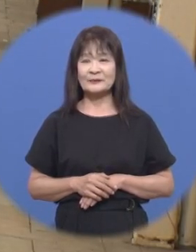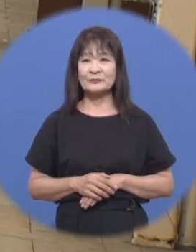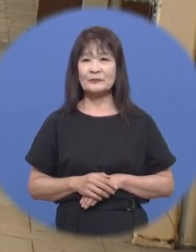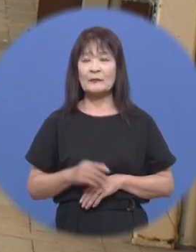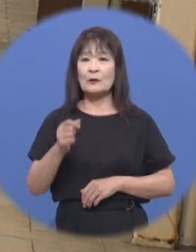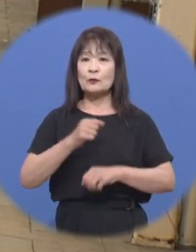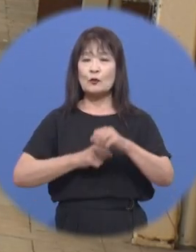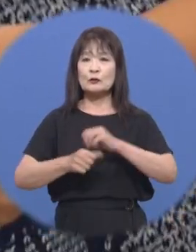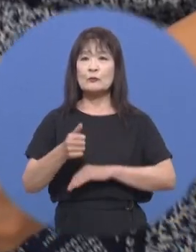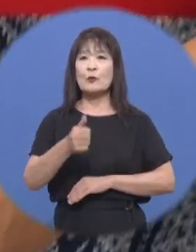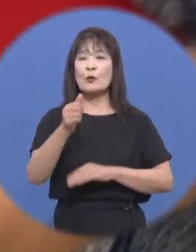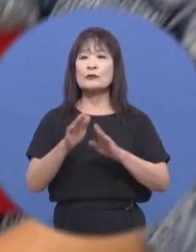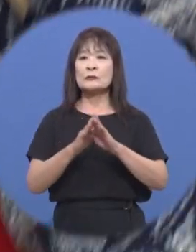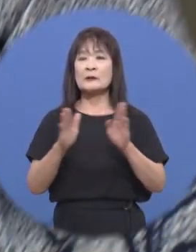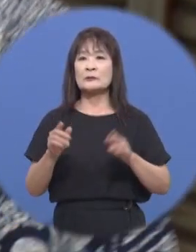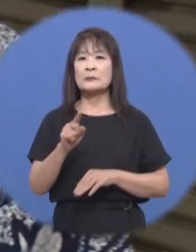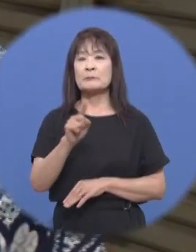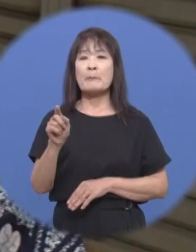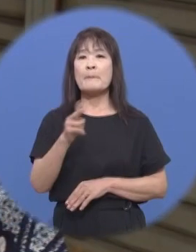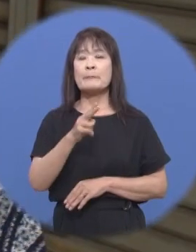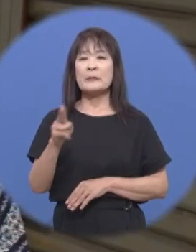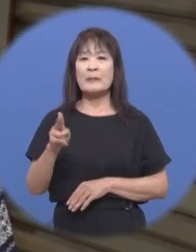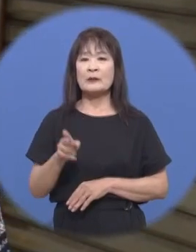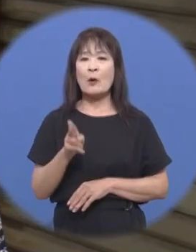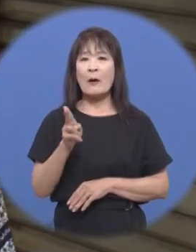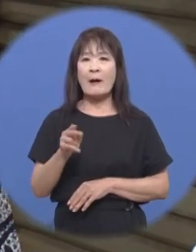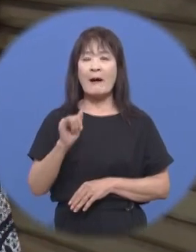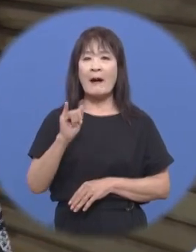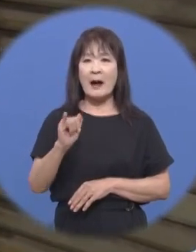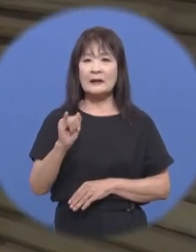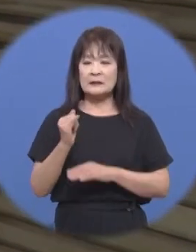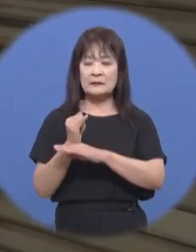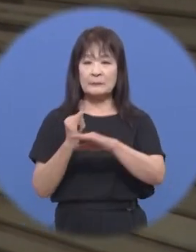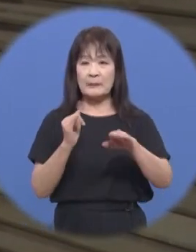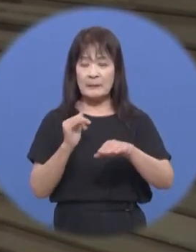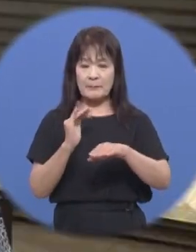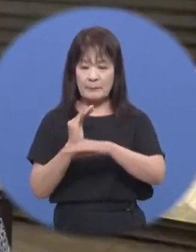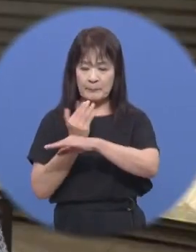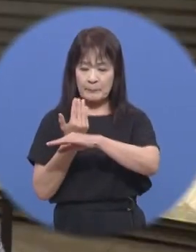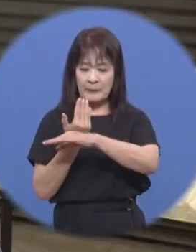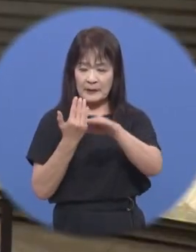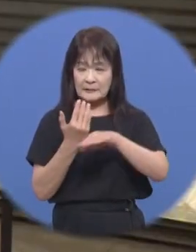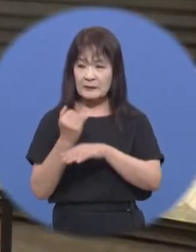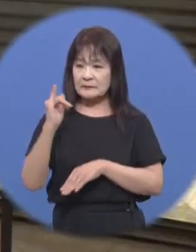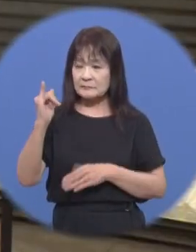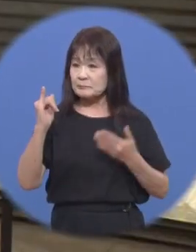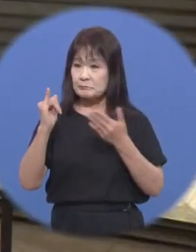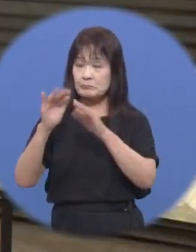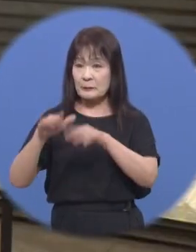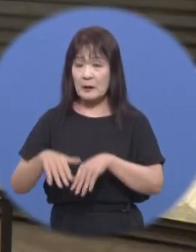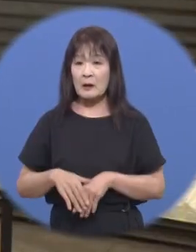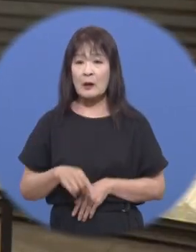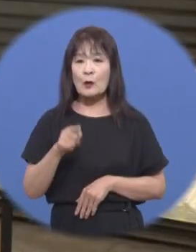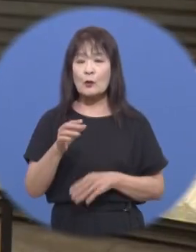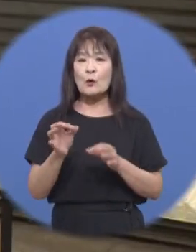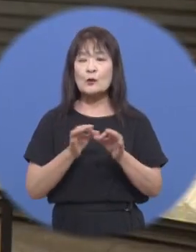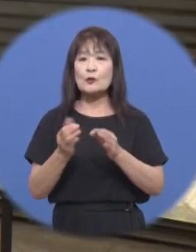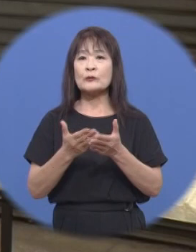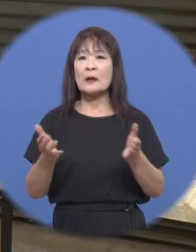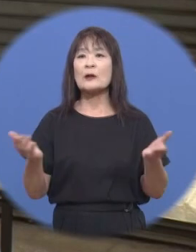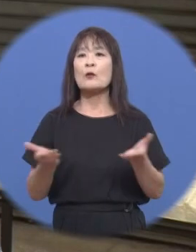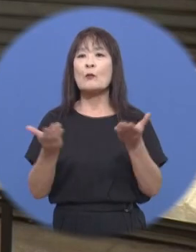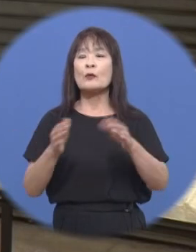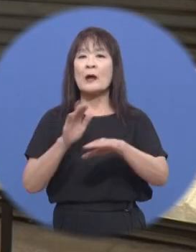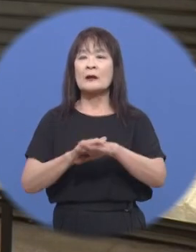この取り組みを主催するビバの灰原さんに聞きました。 この商店街どうやって盛り上げようかって話